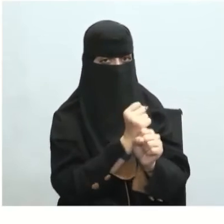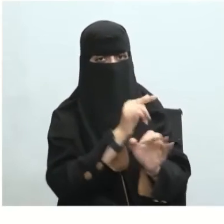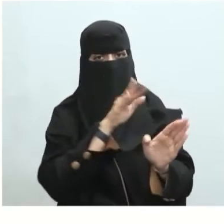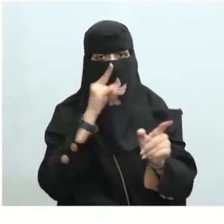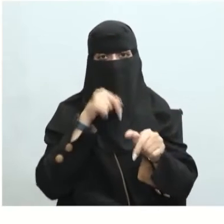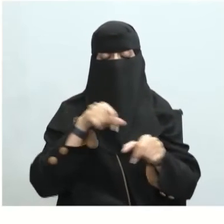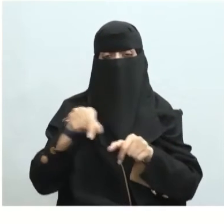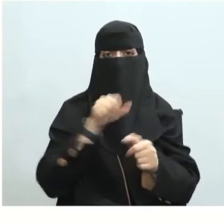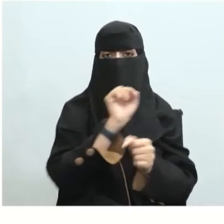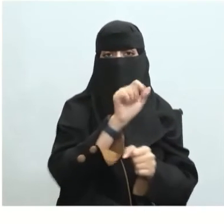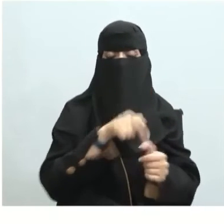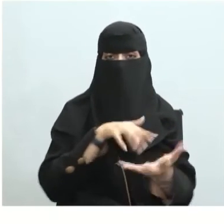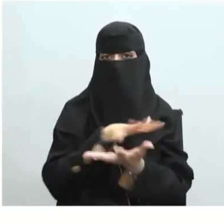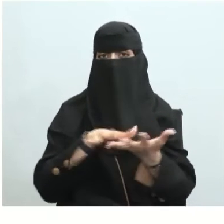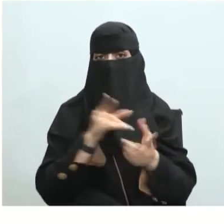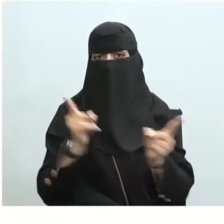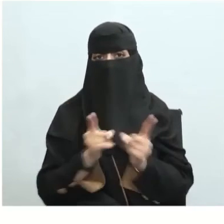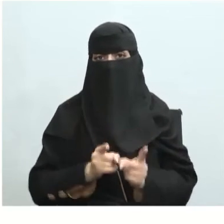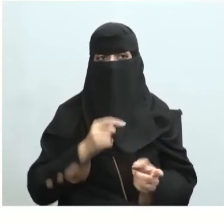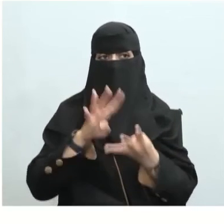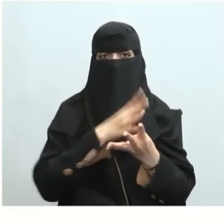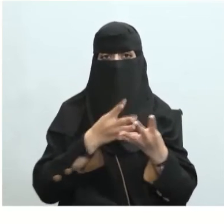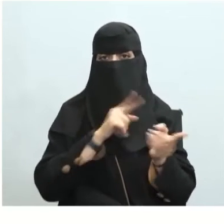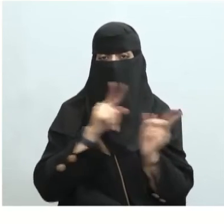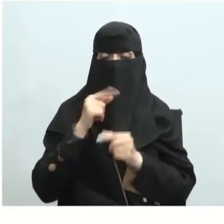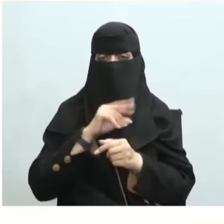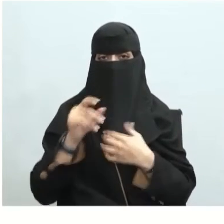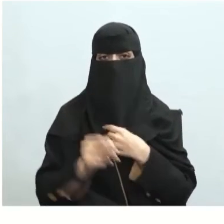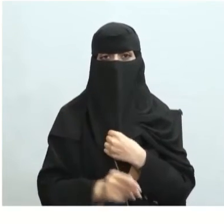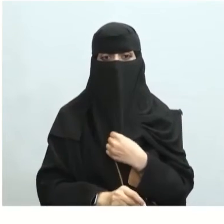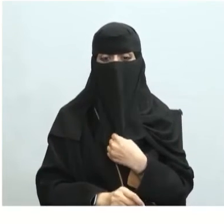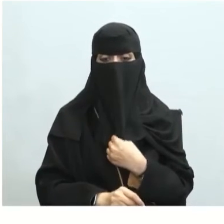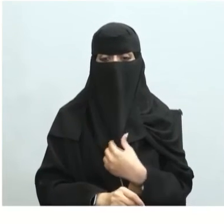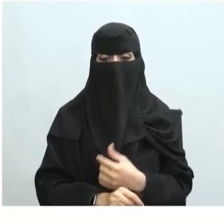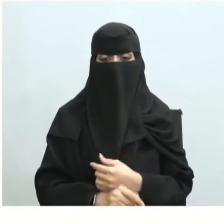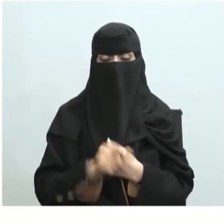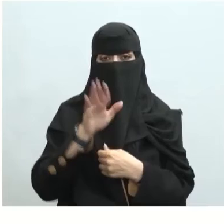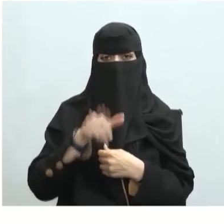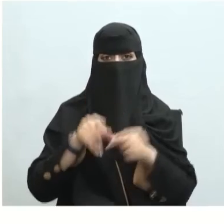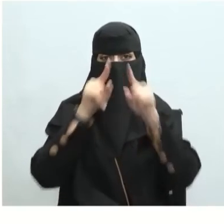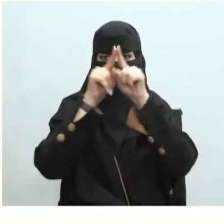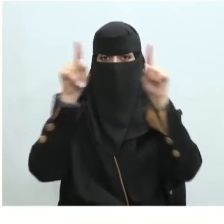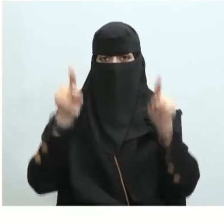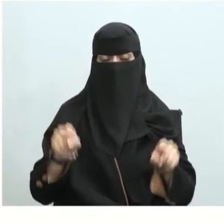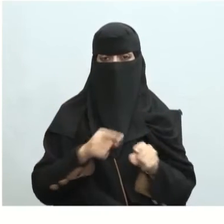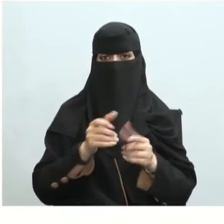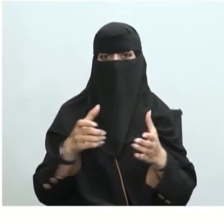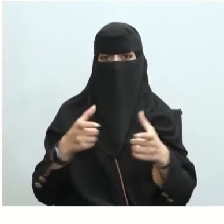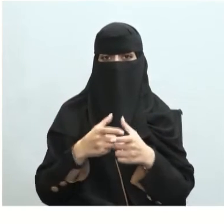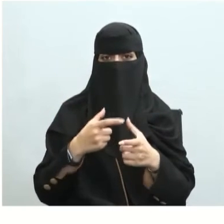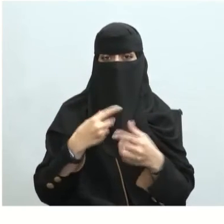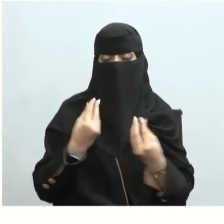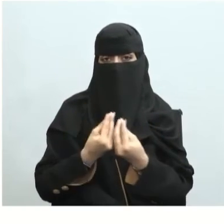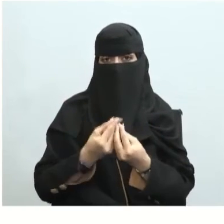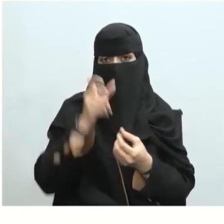وخصوا المشكلات وحددوا جدول العمال وكذلك مثلوا هذه الادوار هنا والان عليك ان تقوم بالتعاون مع مجموعتك بالاعمال